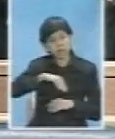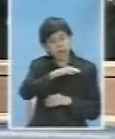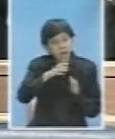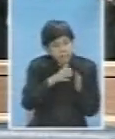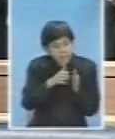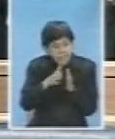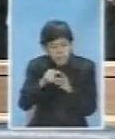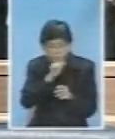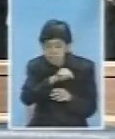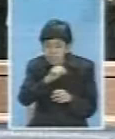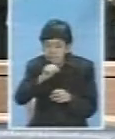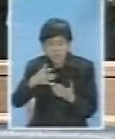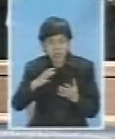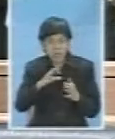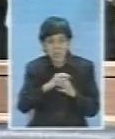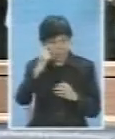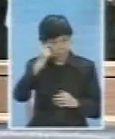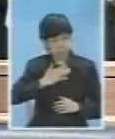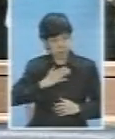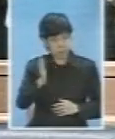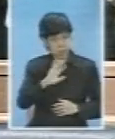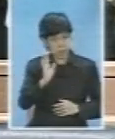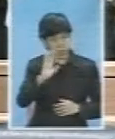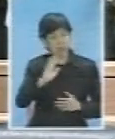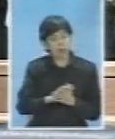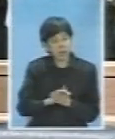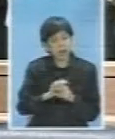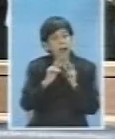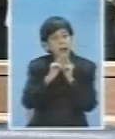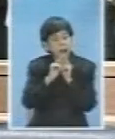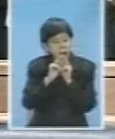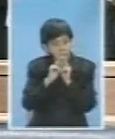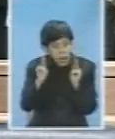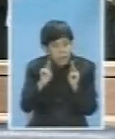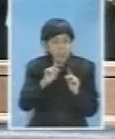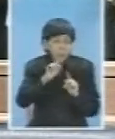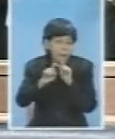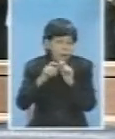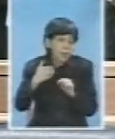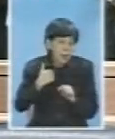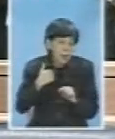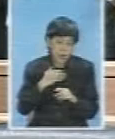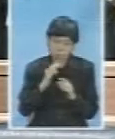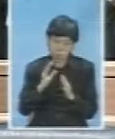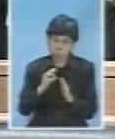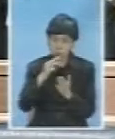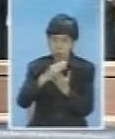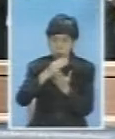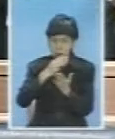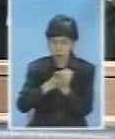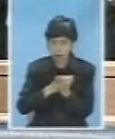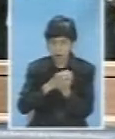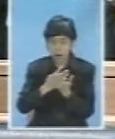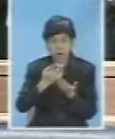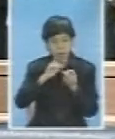ขณะนี้ไม่ใช่เป็นความคิดของผมนะครับท่านประธานท่านกรรมการครับท่านได้ซักถามไหมว่าทำไมนักวิชาการแม้